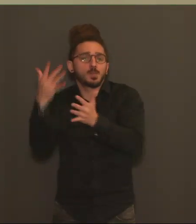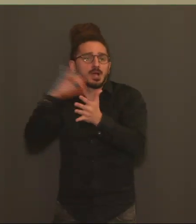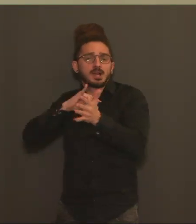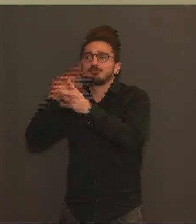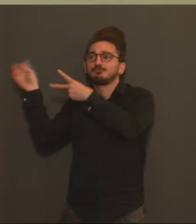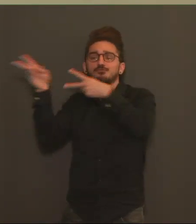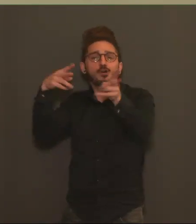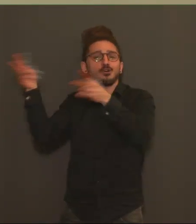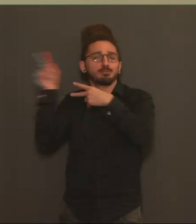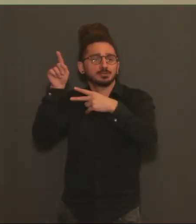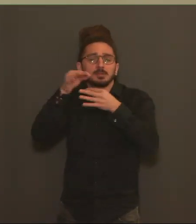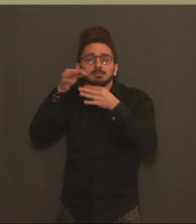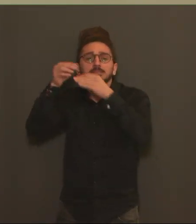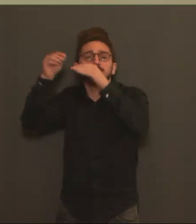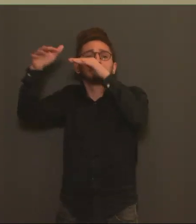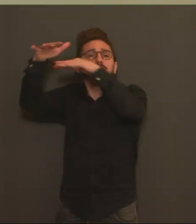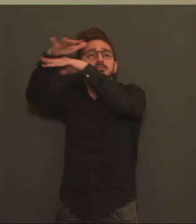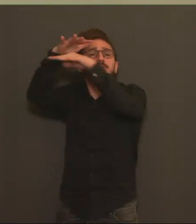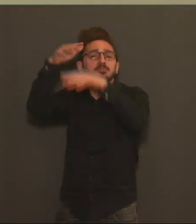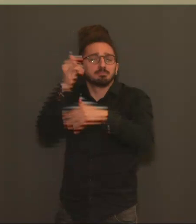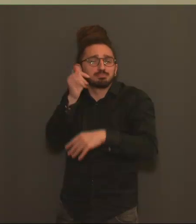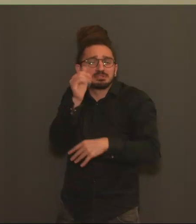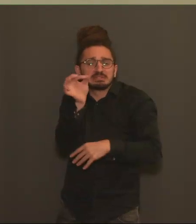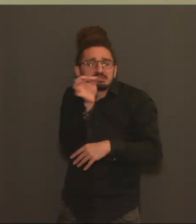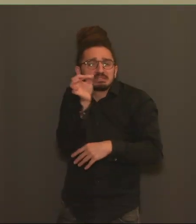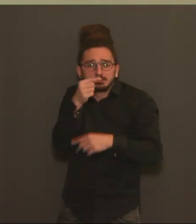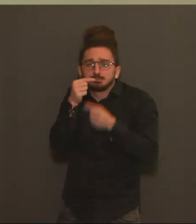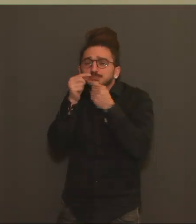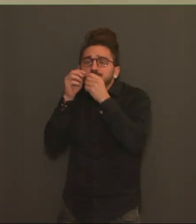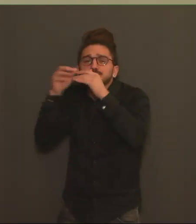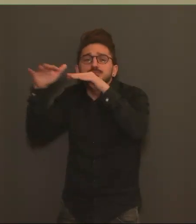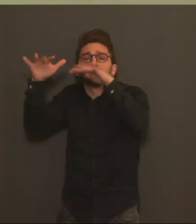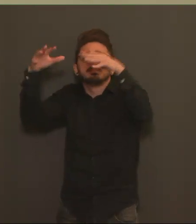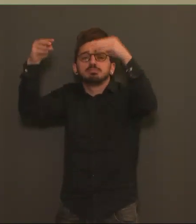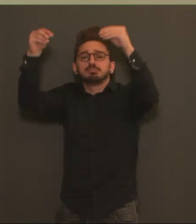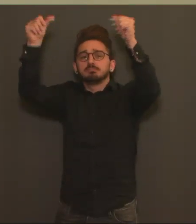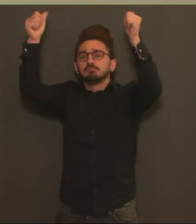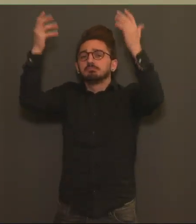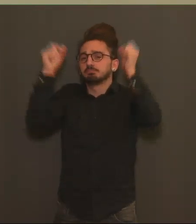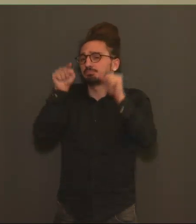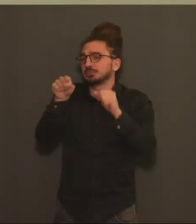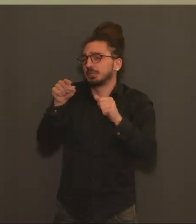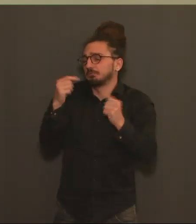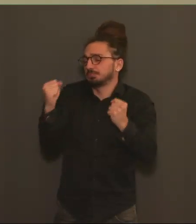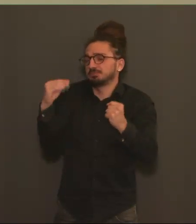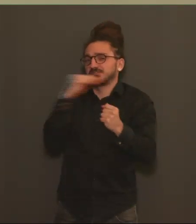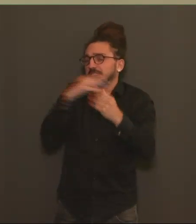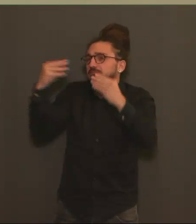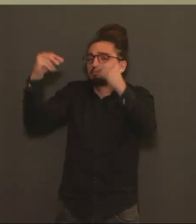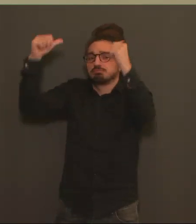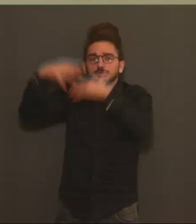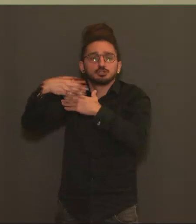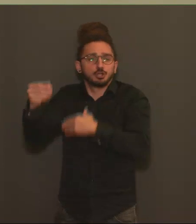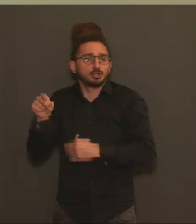cause de leur tout petit volume, elles vont d'une part s'évaporer encore un peu plus et disparaître, elles vont surtout être diluées extrêmement